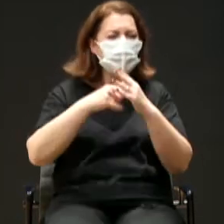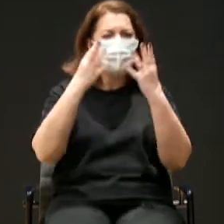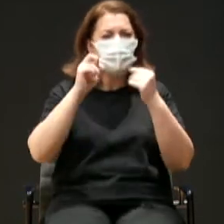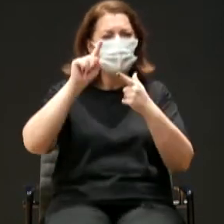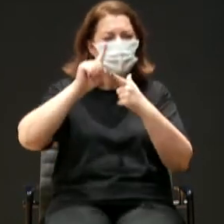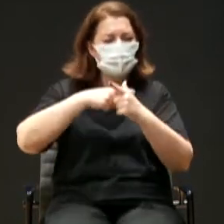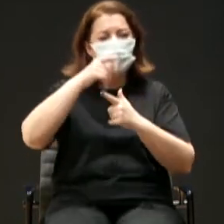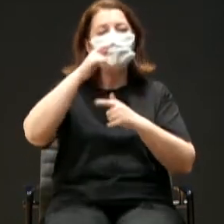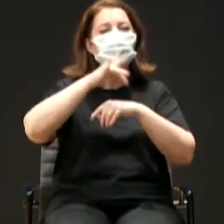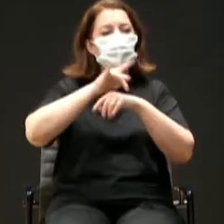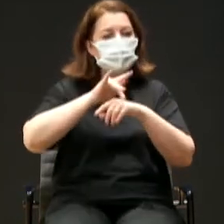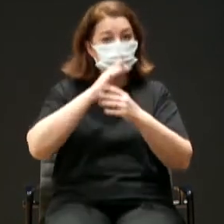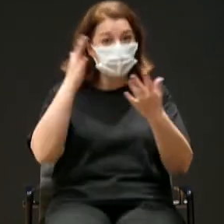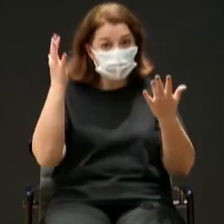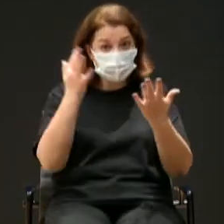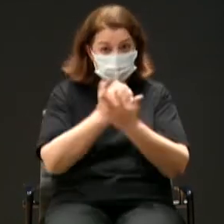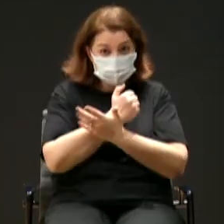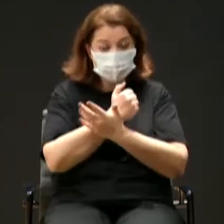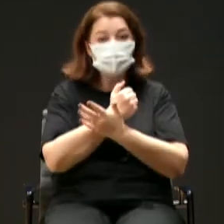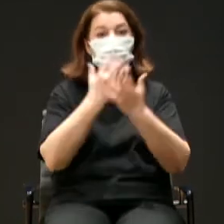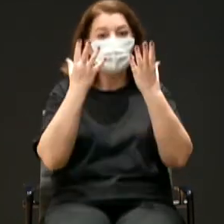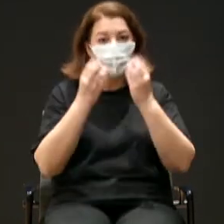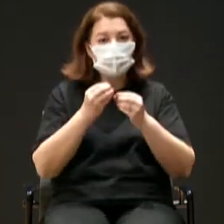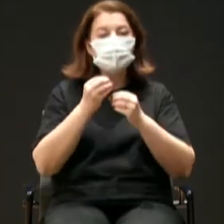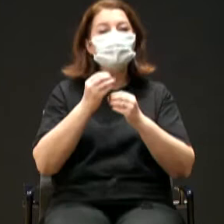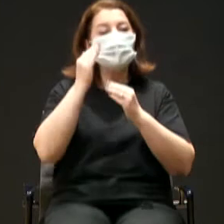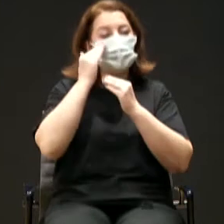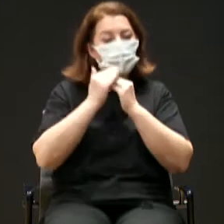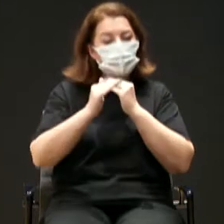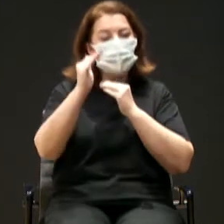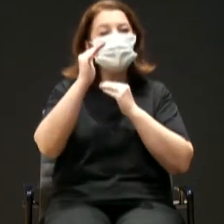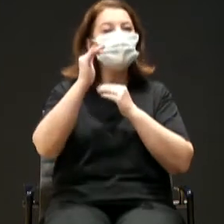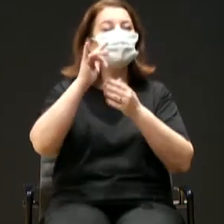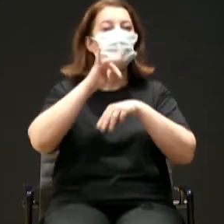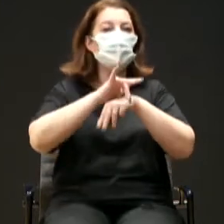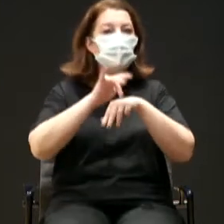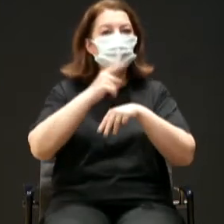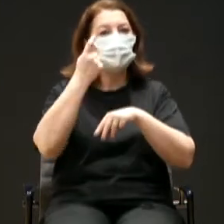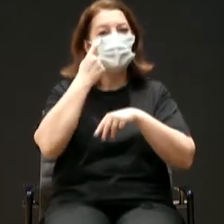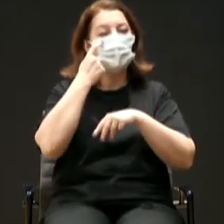ülkemize kazandırılacak. Milletimize ve ülkemize hayırlı olsun inşallah.